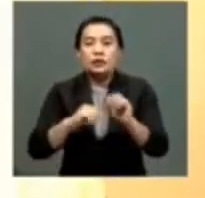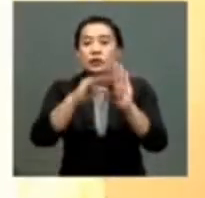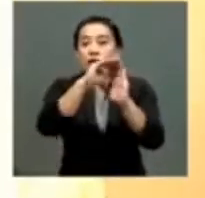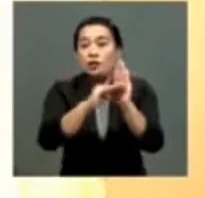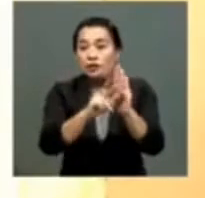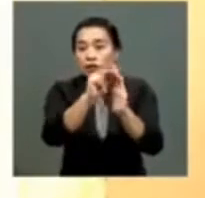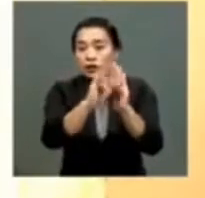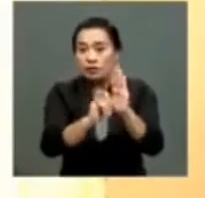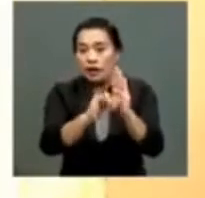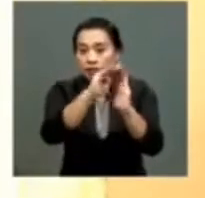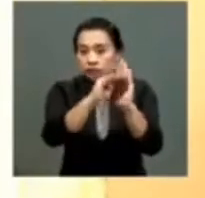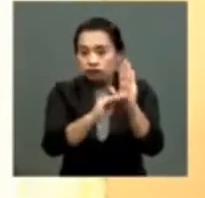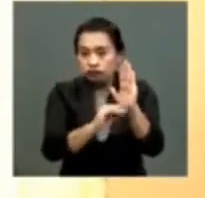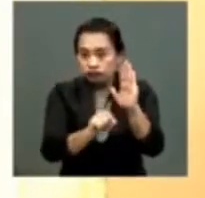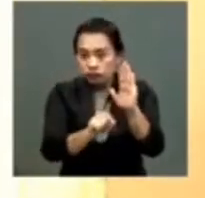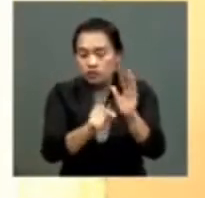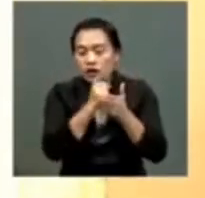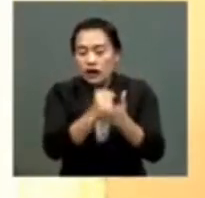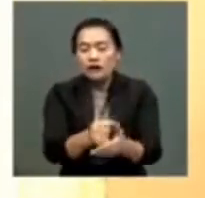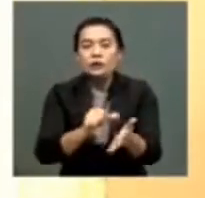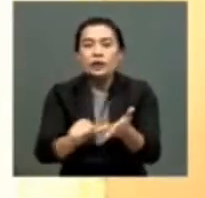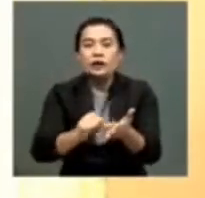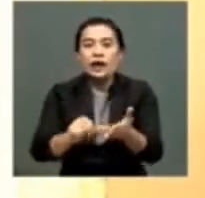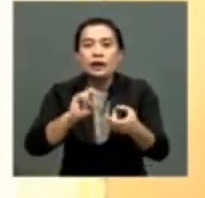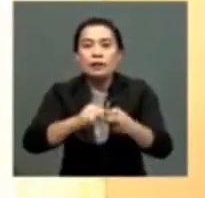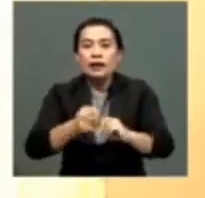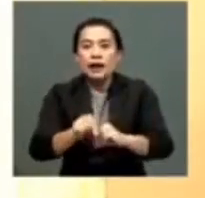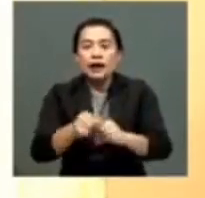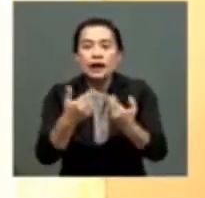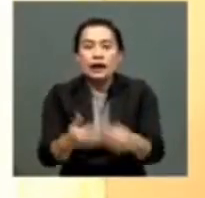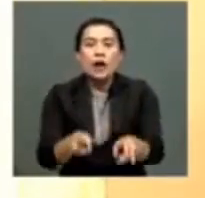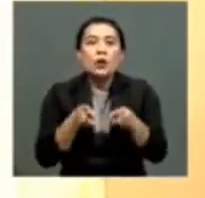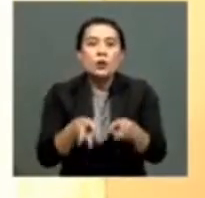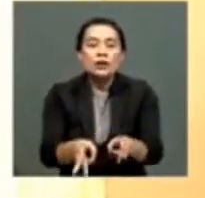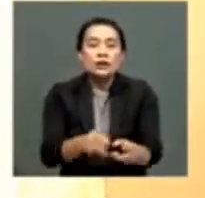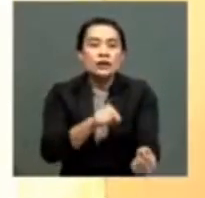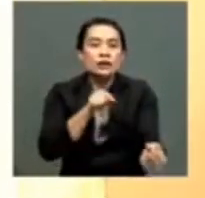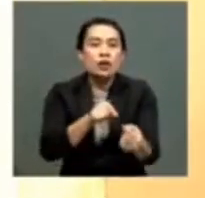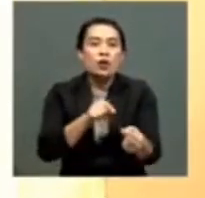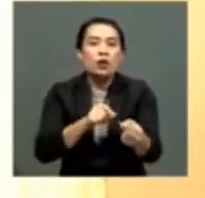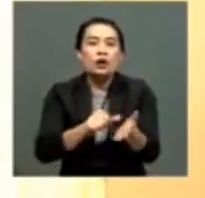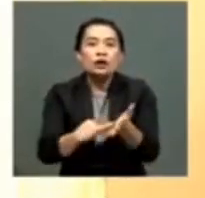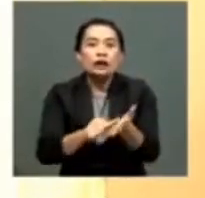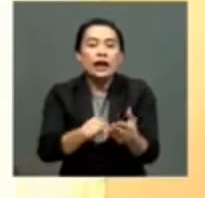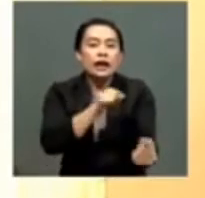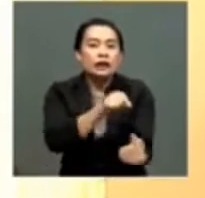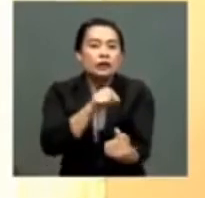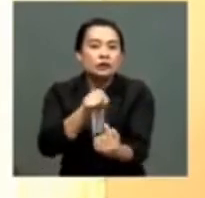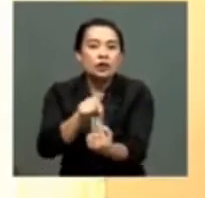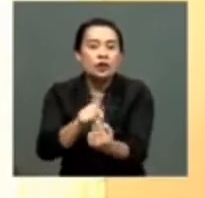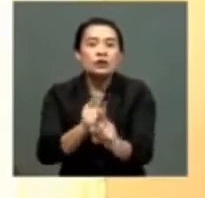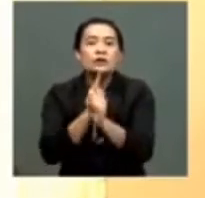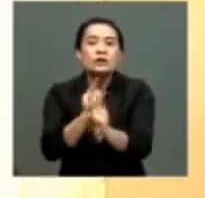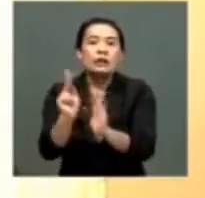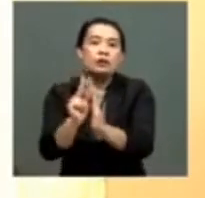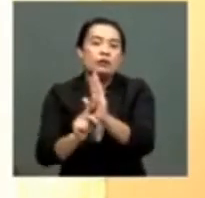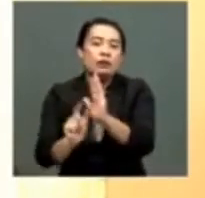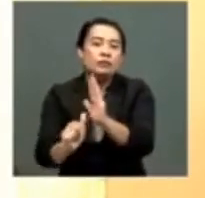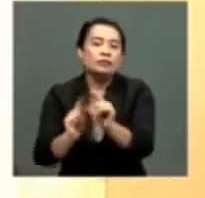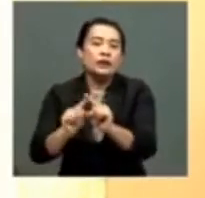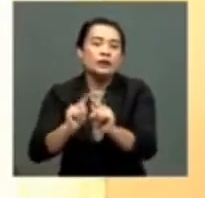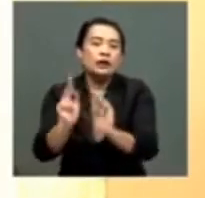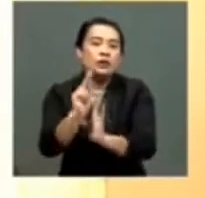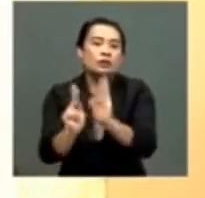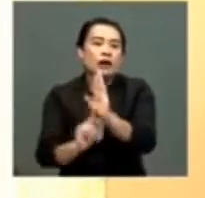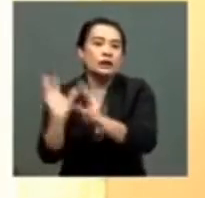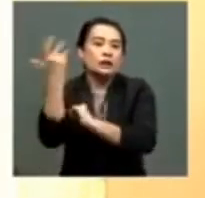สั่งการให้มีการแก้ไขปัญหาตลอดจนการหาวิธีการที่เหมาะสมโดยจะต้องยึดหลักกฎหมายทั้งกฎหมายสากลและก